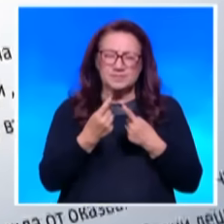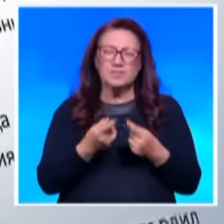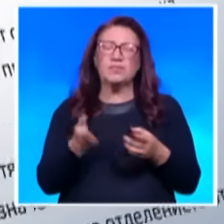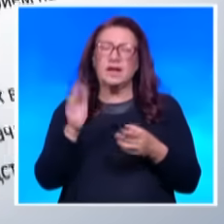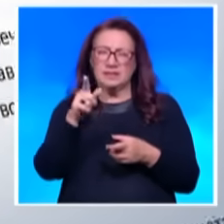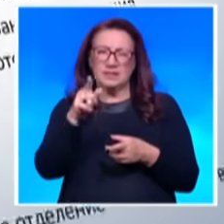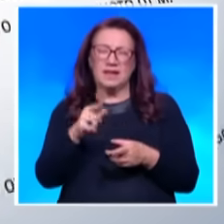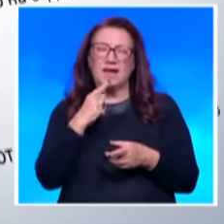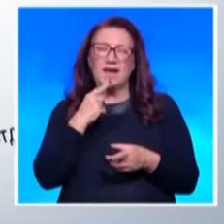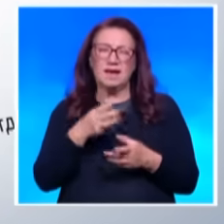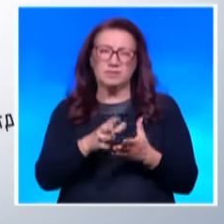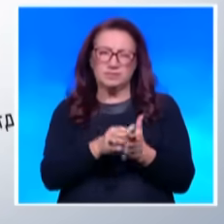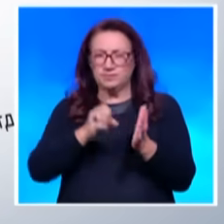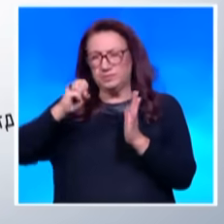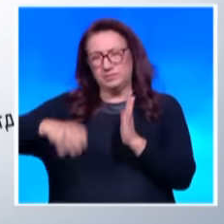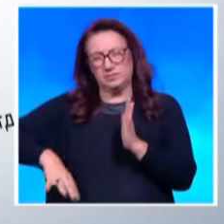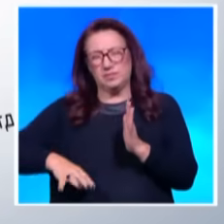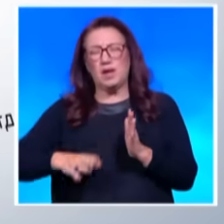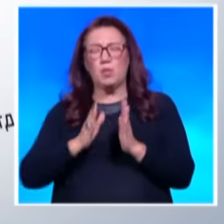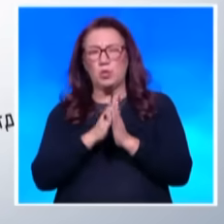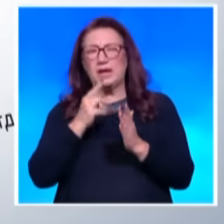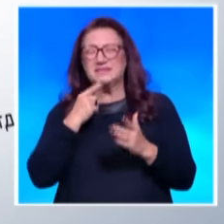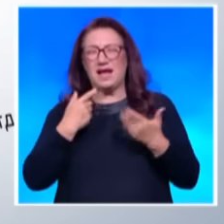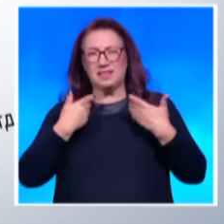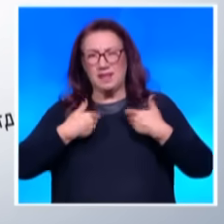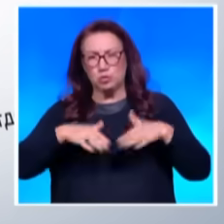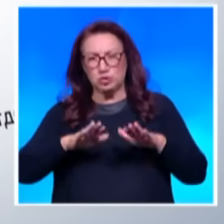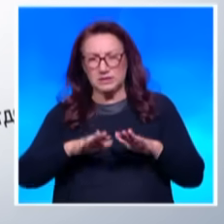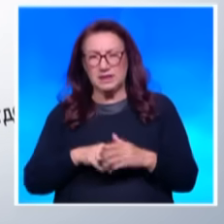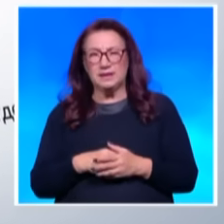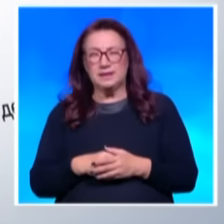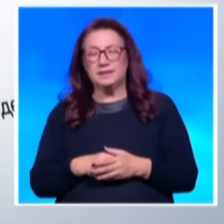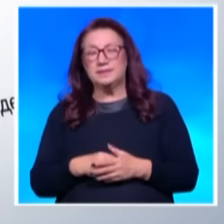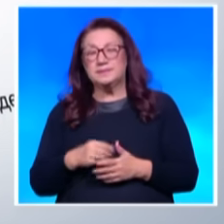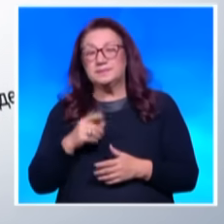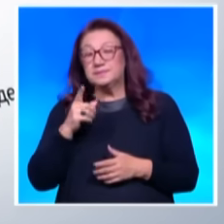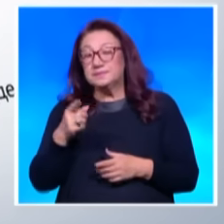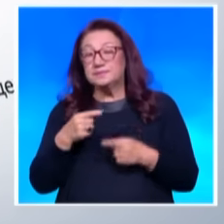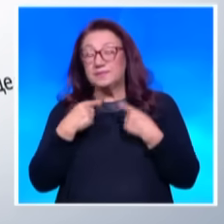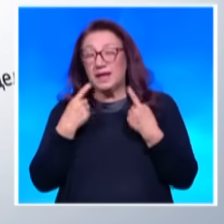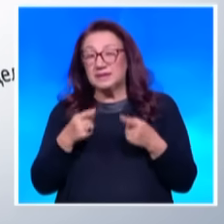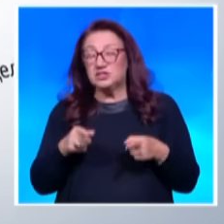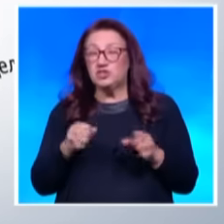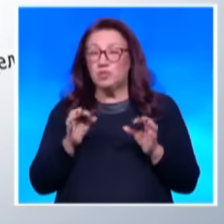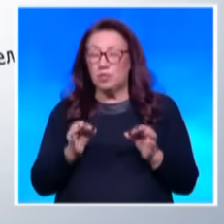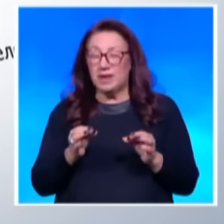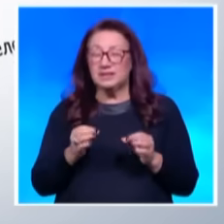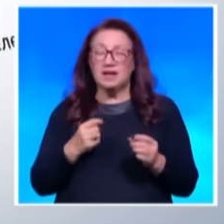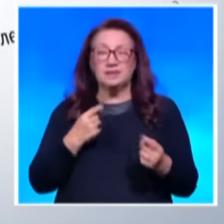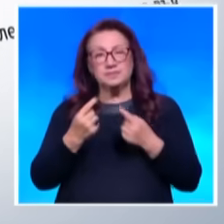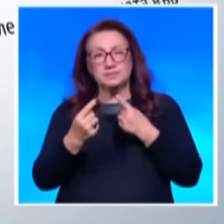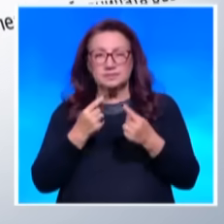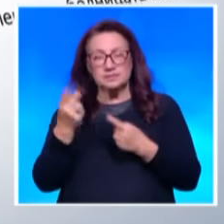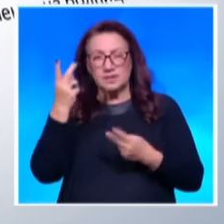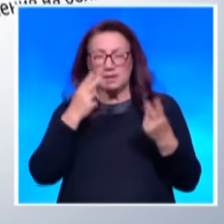заявлението. В отговор до BTV пък от Здравното министерство обявиха, че на този етап ръководството на болницата е договорило плановият прием на малки